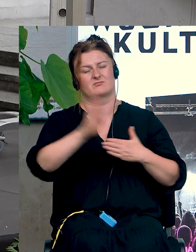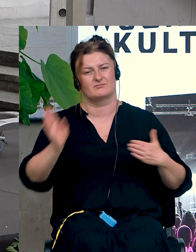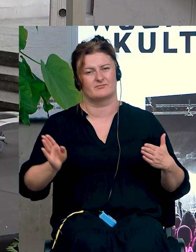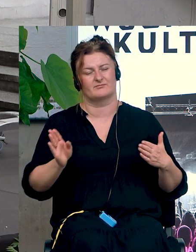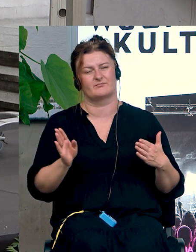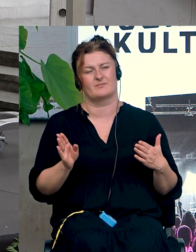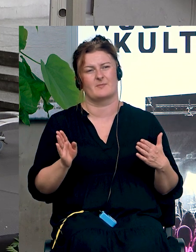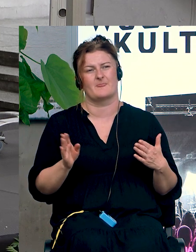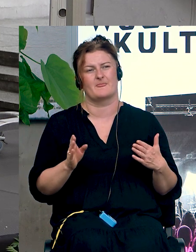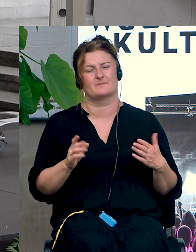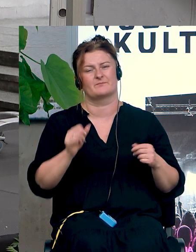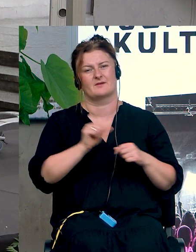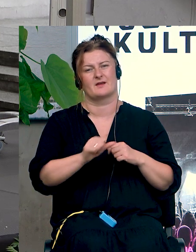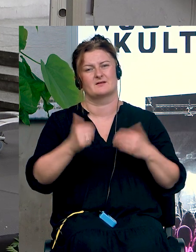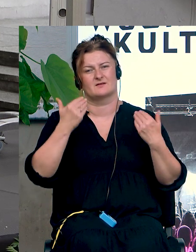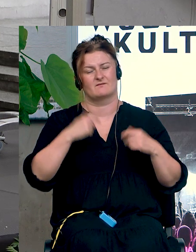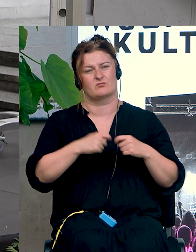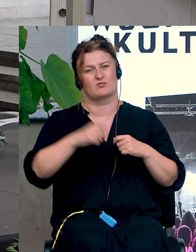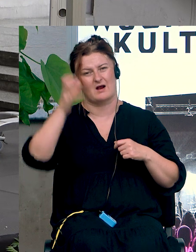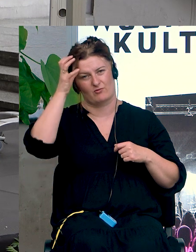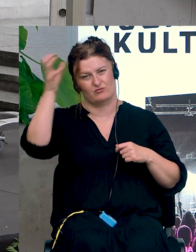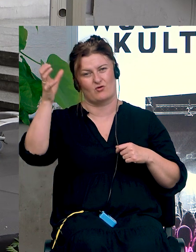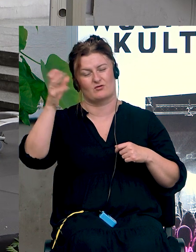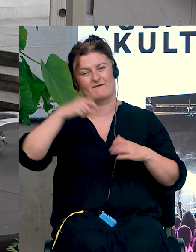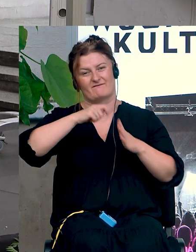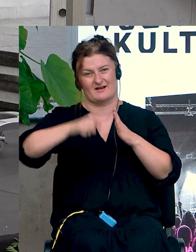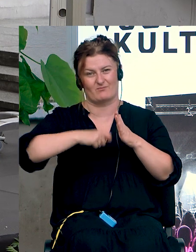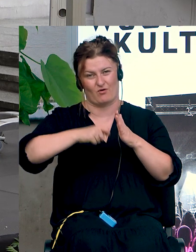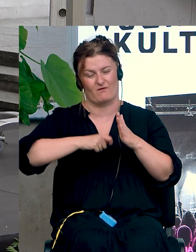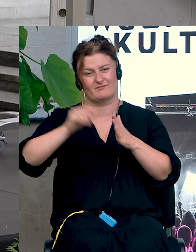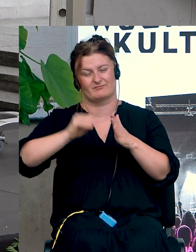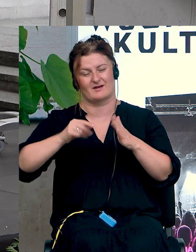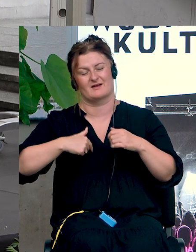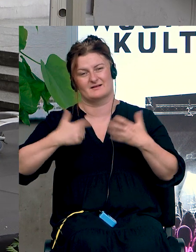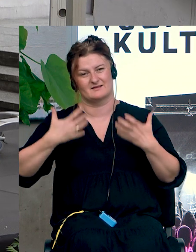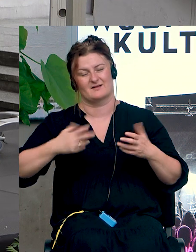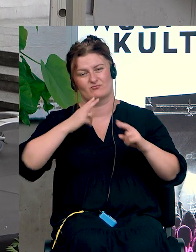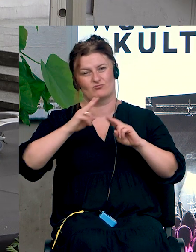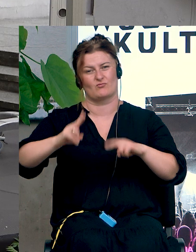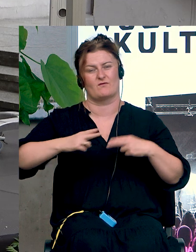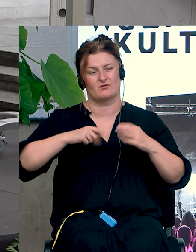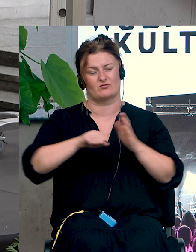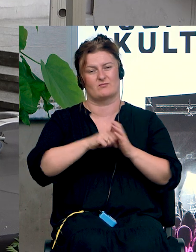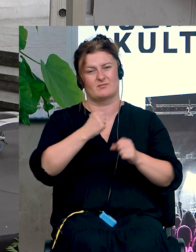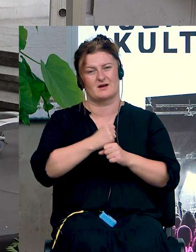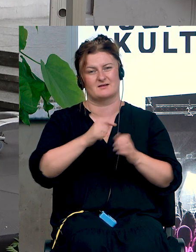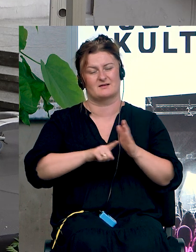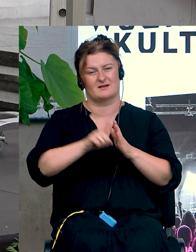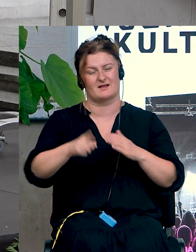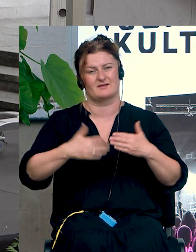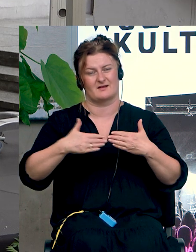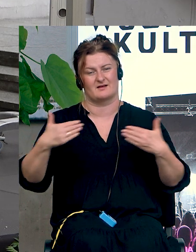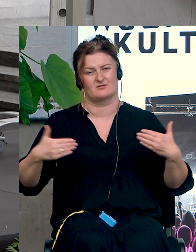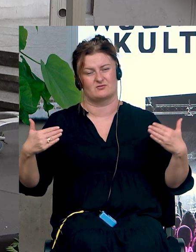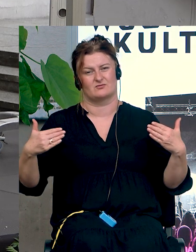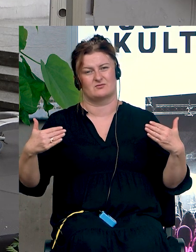проте хотіла би повернутися до роботи для театру. Якось не випадало. І дякую за